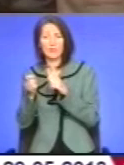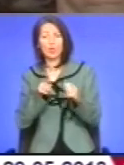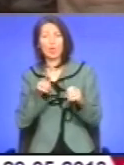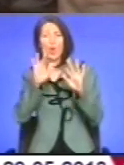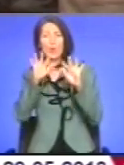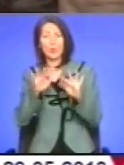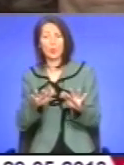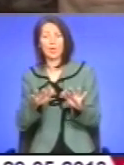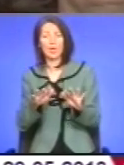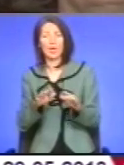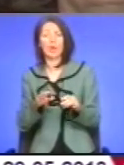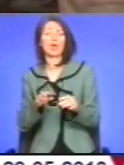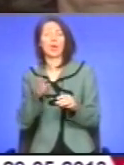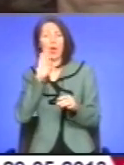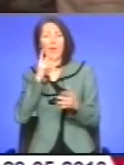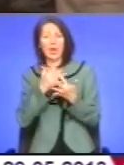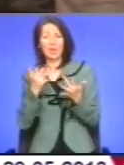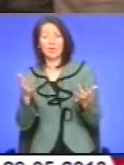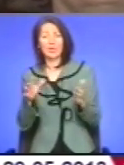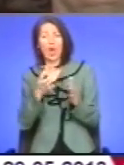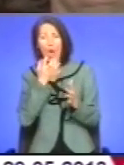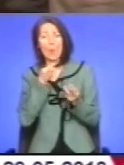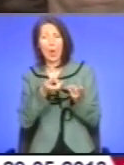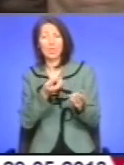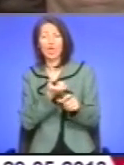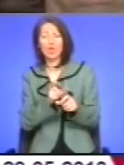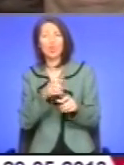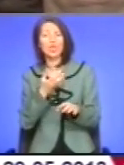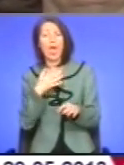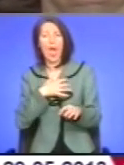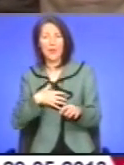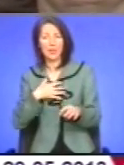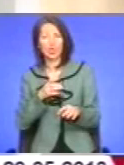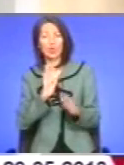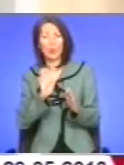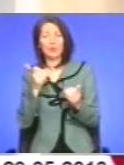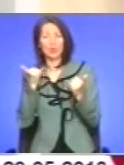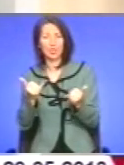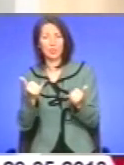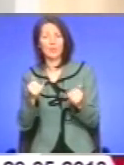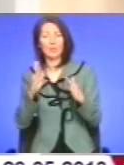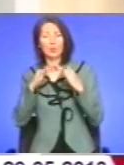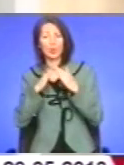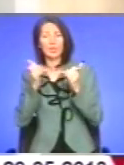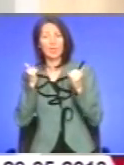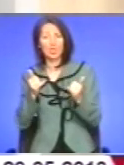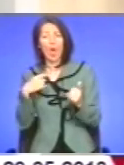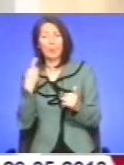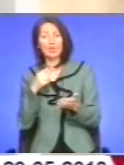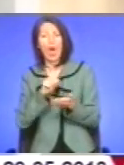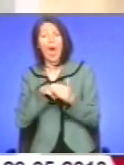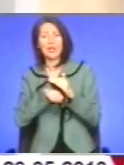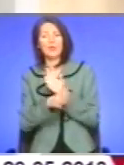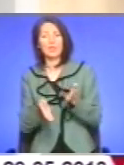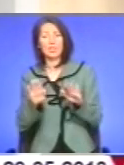комп'ютери, комунікаційні, так що це дуже важливо для цього, щоб він вже був сучасним. А споруда нинішнього обласного архіву